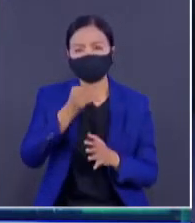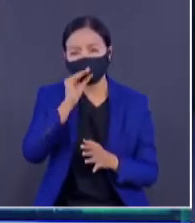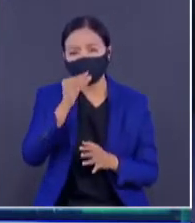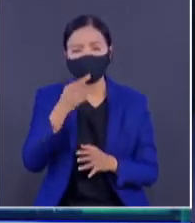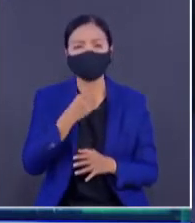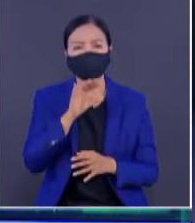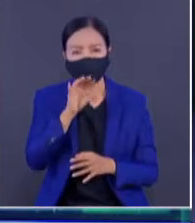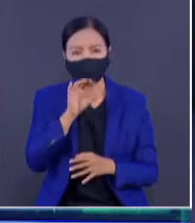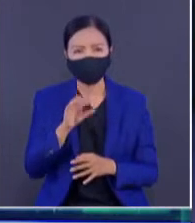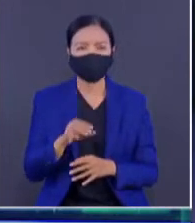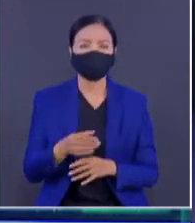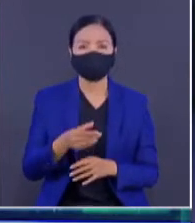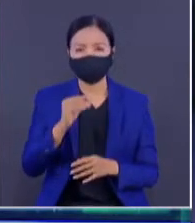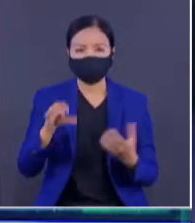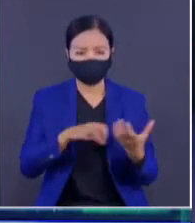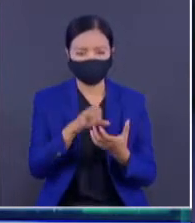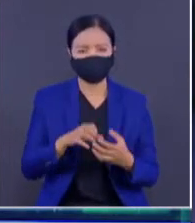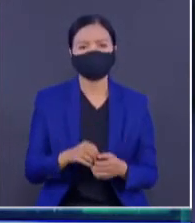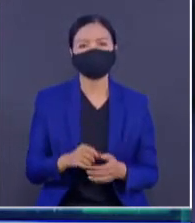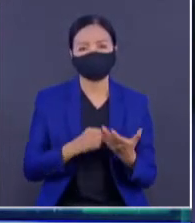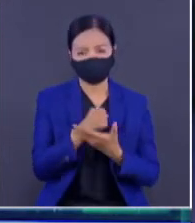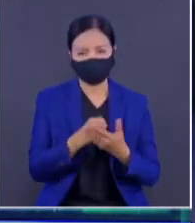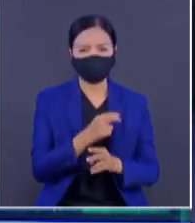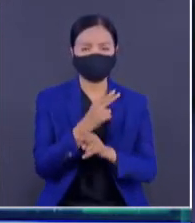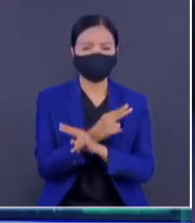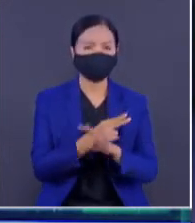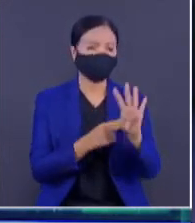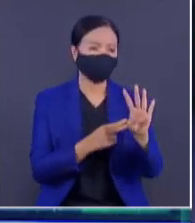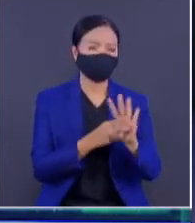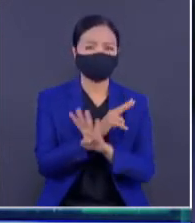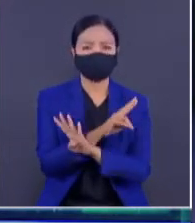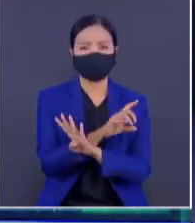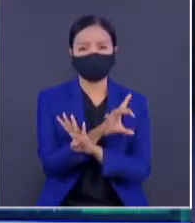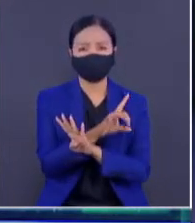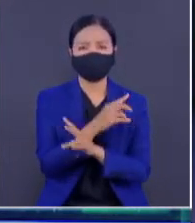จะเป็นยาเสพติดประเภท4คูณร้อยถ้าเป็นแบบนั้นน ั่ นก็คือยังผิดกฎหมายอยู่นะครับ